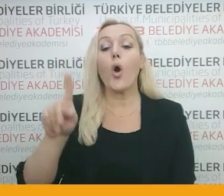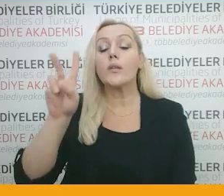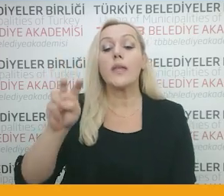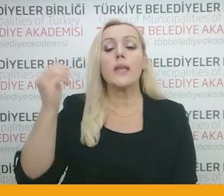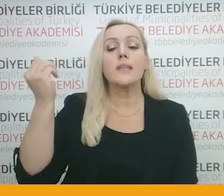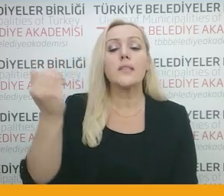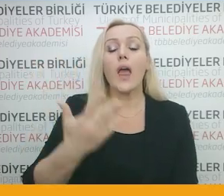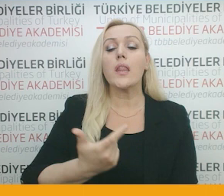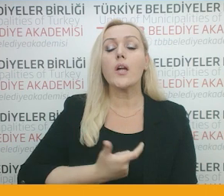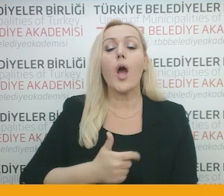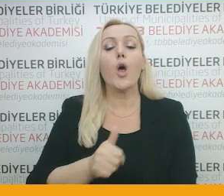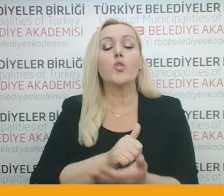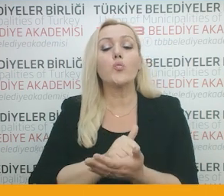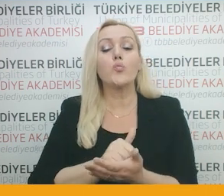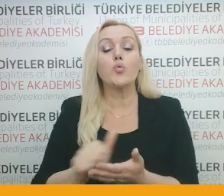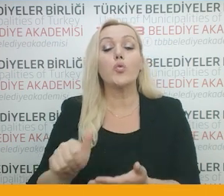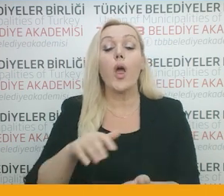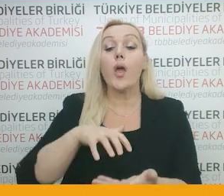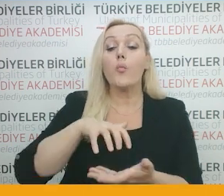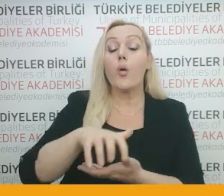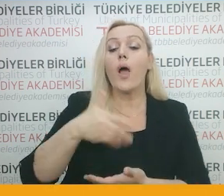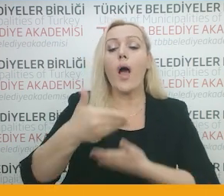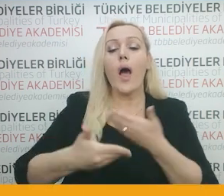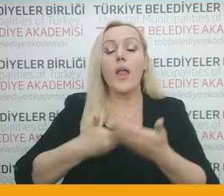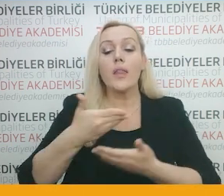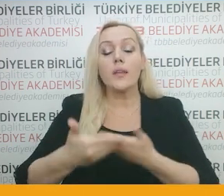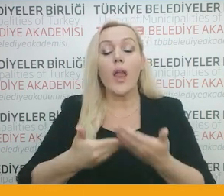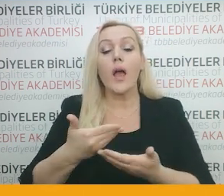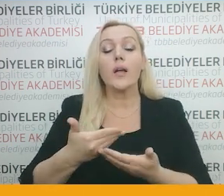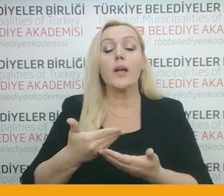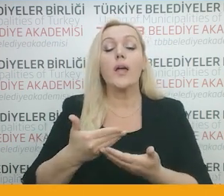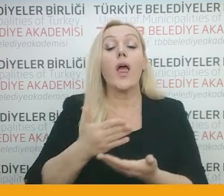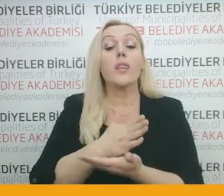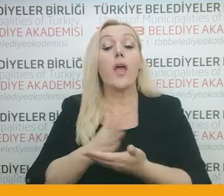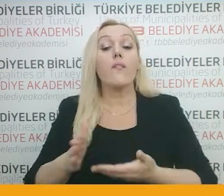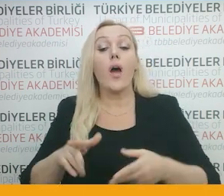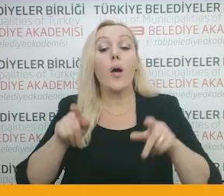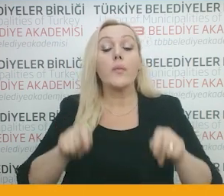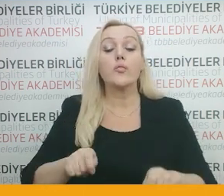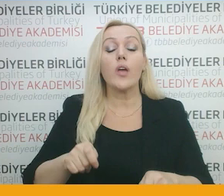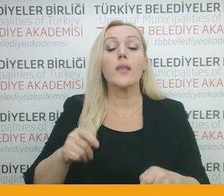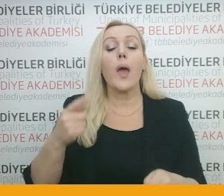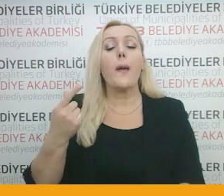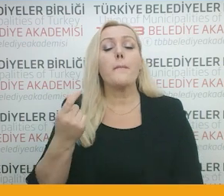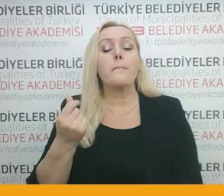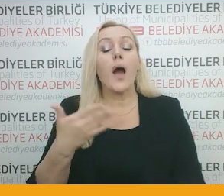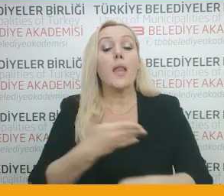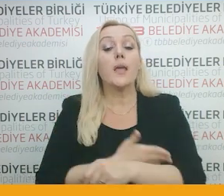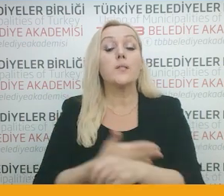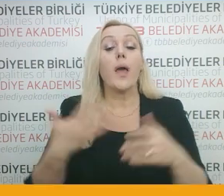5.18'in tüm kısımlarına değinerek devam edeceğiz. Çünkü mali hizmetler,